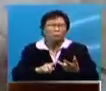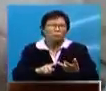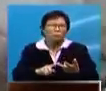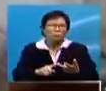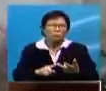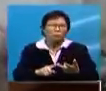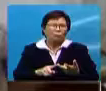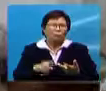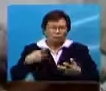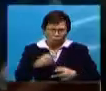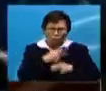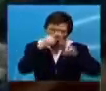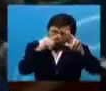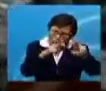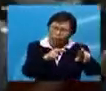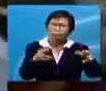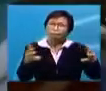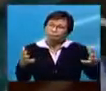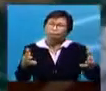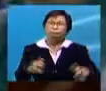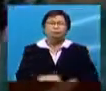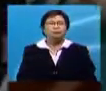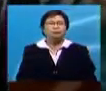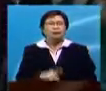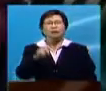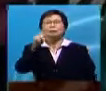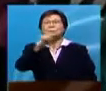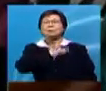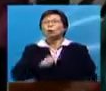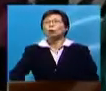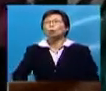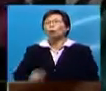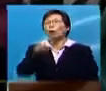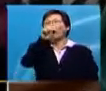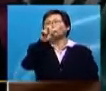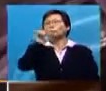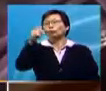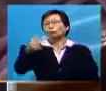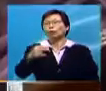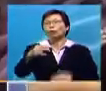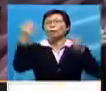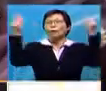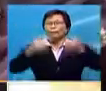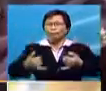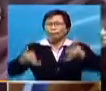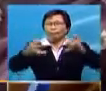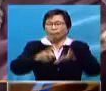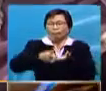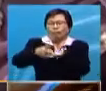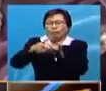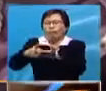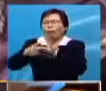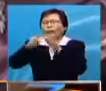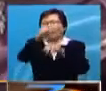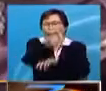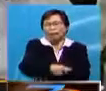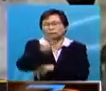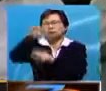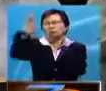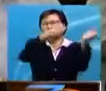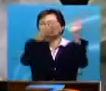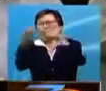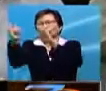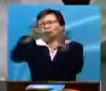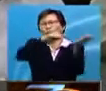kita perlu Hormatilah Tengku Abdullah ditemui selepas Majlis pengurniaan sumbangan kepada mangsa ribut di Sekolah Menengah